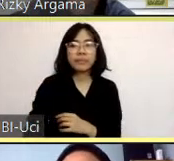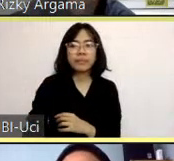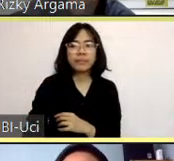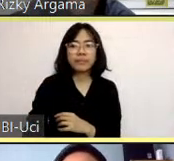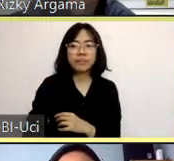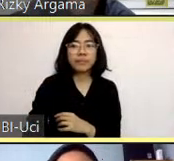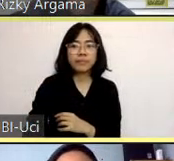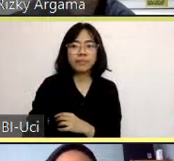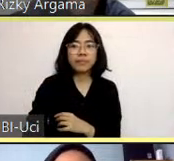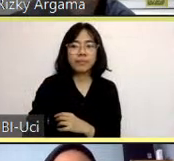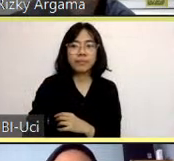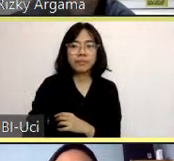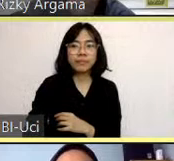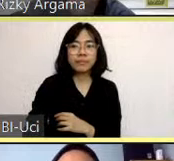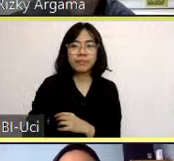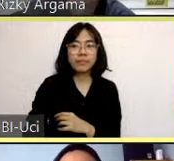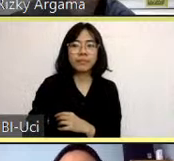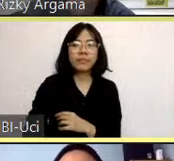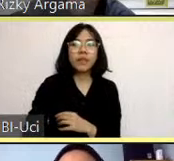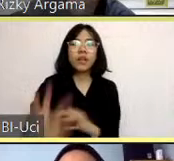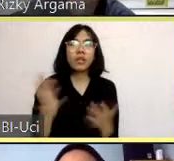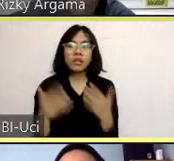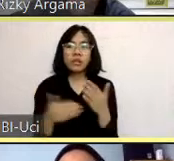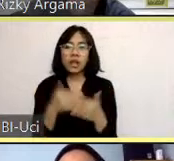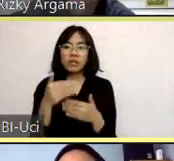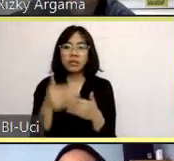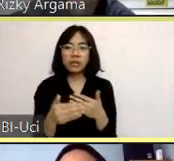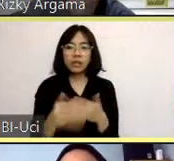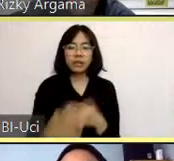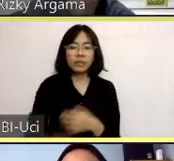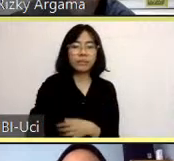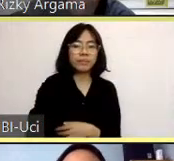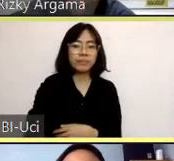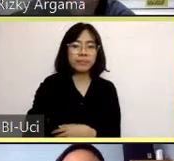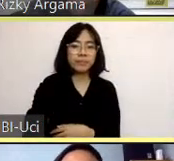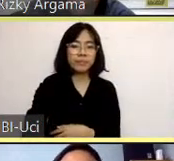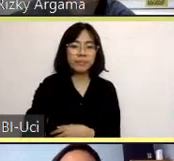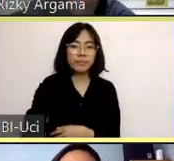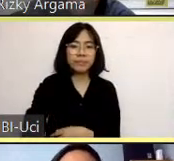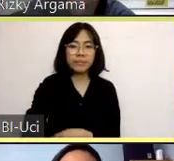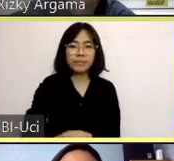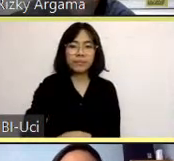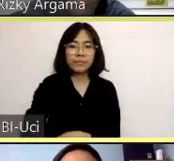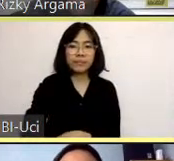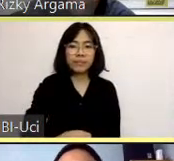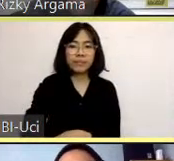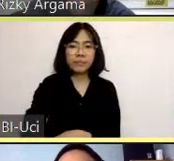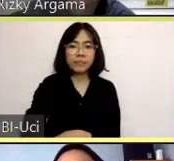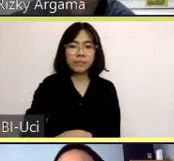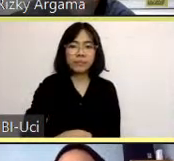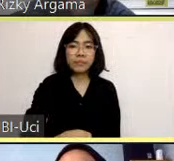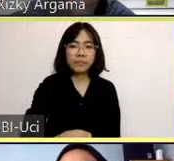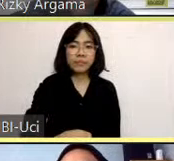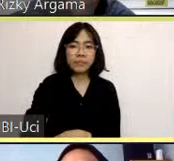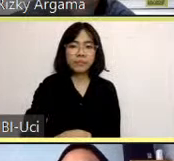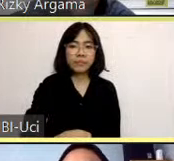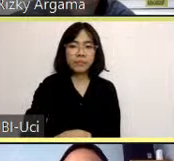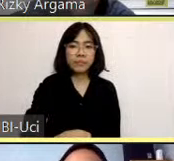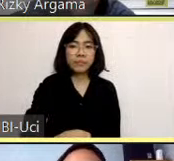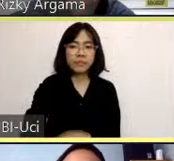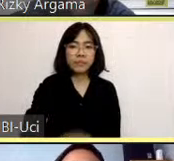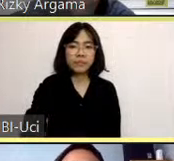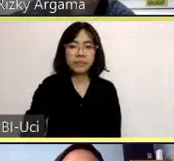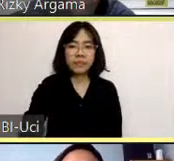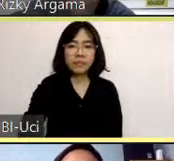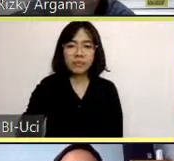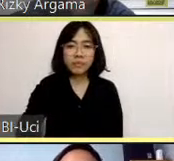kondisi lapangan. Nah, adapun biasanya dalam pembekalan-pembekalan relawan medis, kita